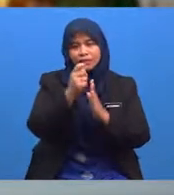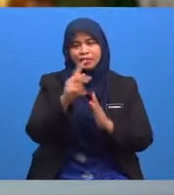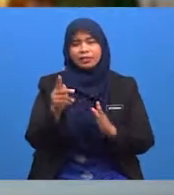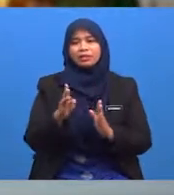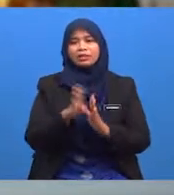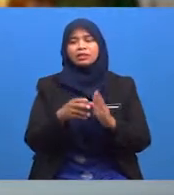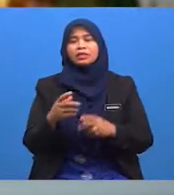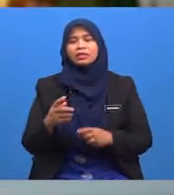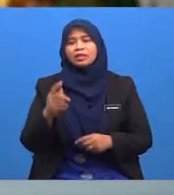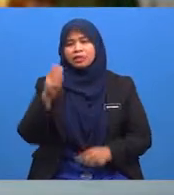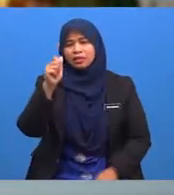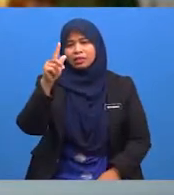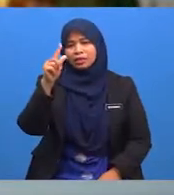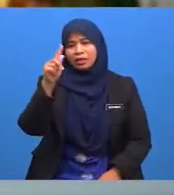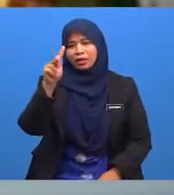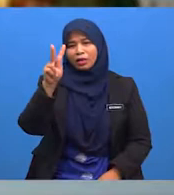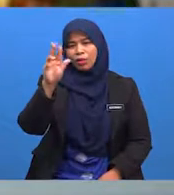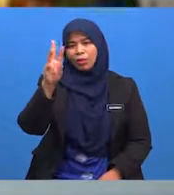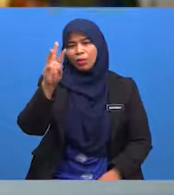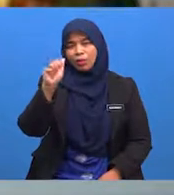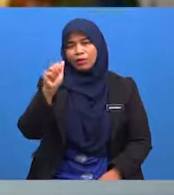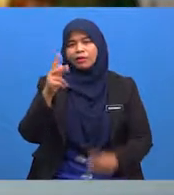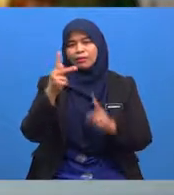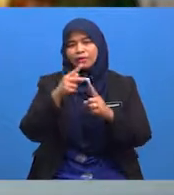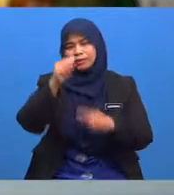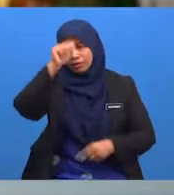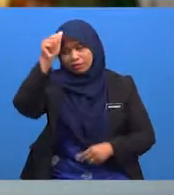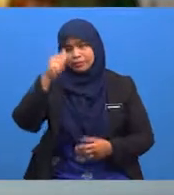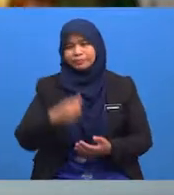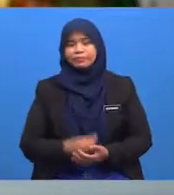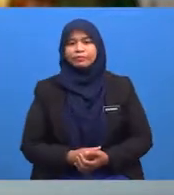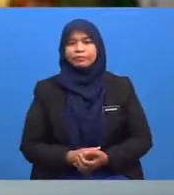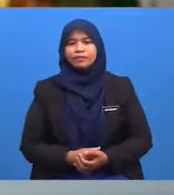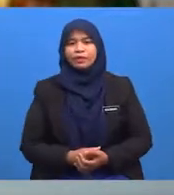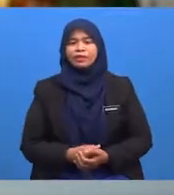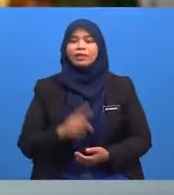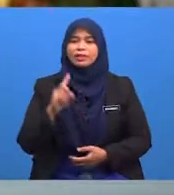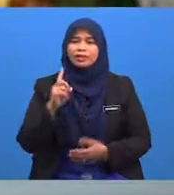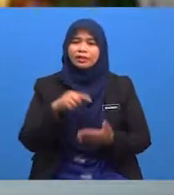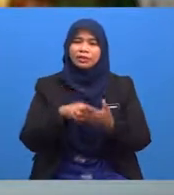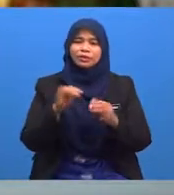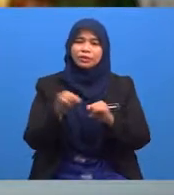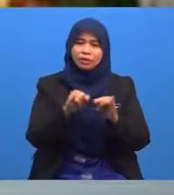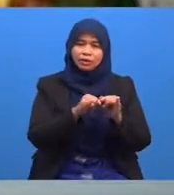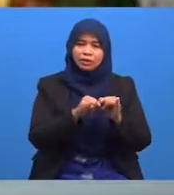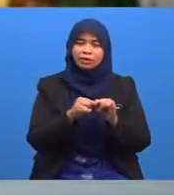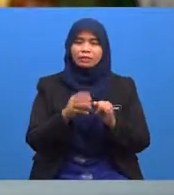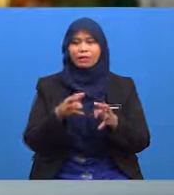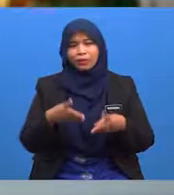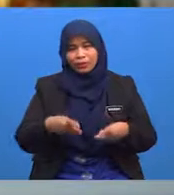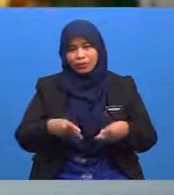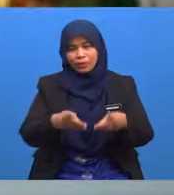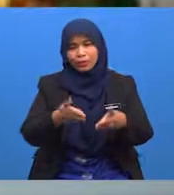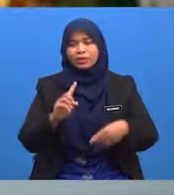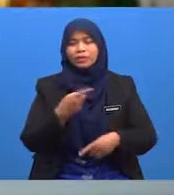darjat ketakwaan kita kepada Allah Subhanahu Wa Taala. Hal ini juga mendorong kita untuk